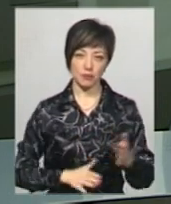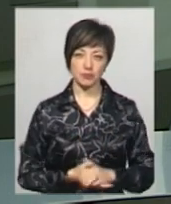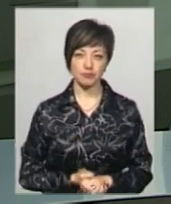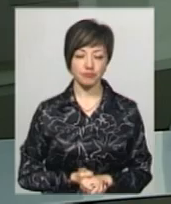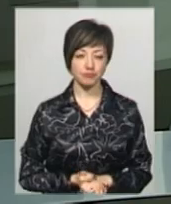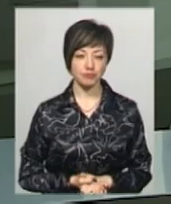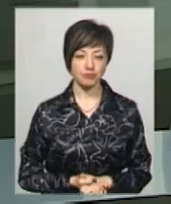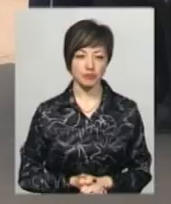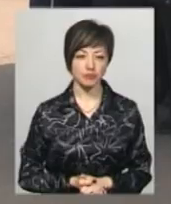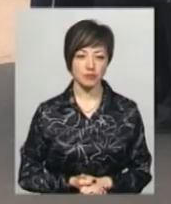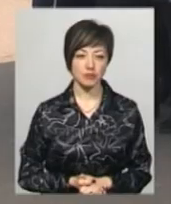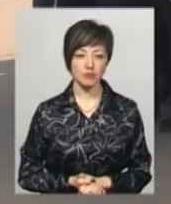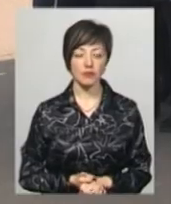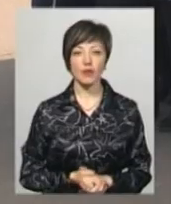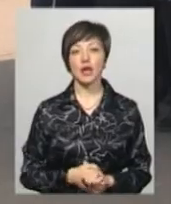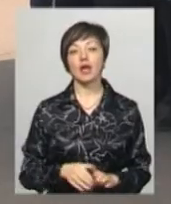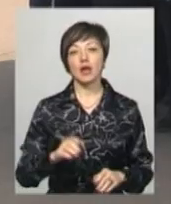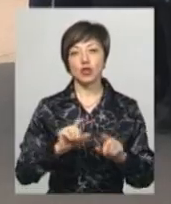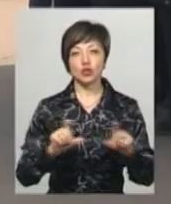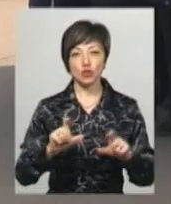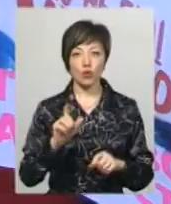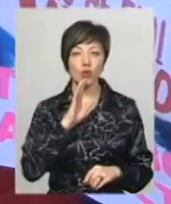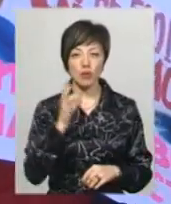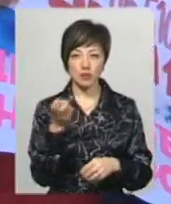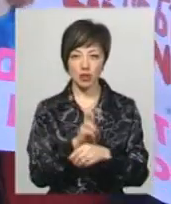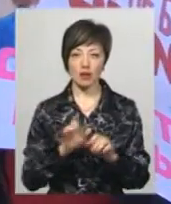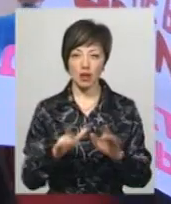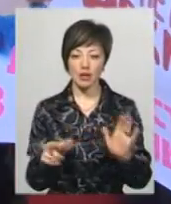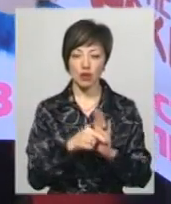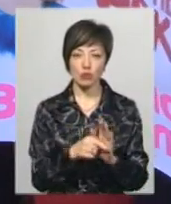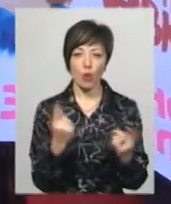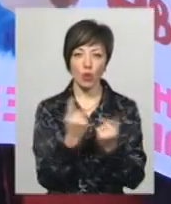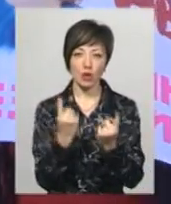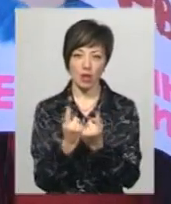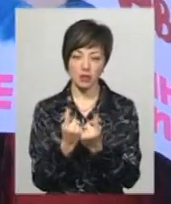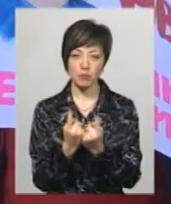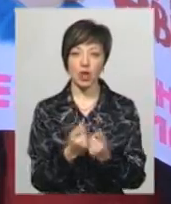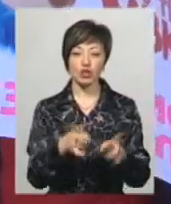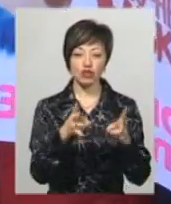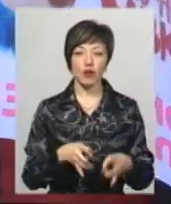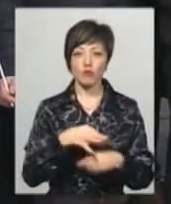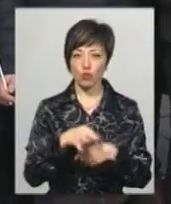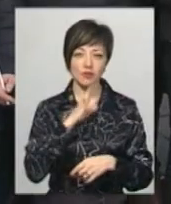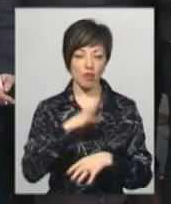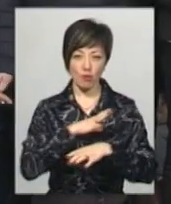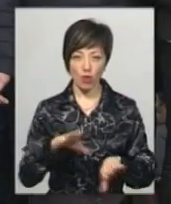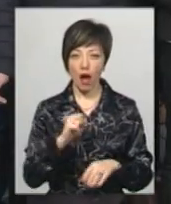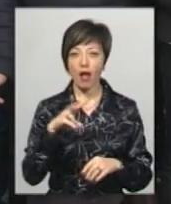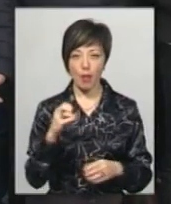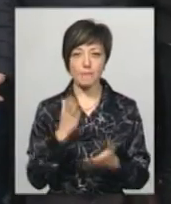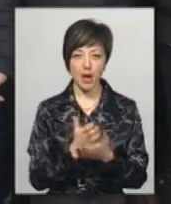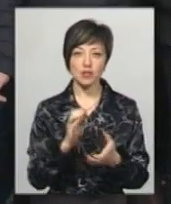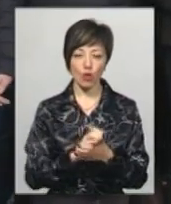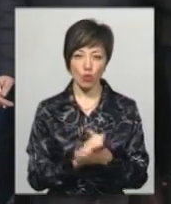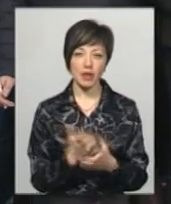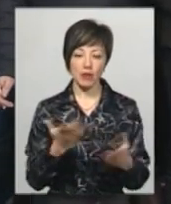Олексюк. Школярка Ельвіра Сафарова прийшла на акцію разом зі своїми однокласниками. Жертвою булінгу дівчина не була, проте має